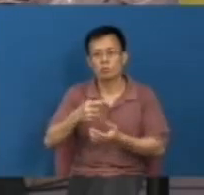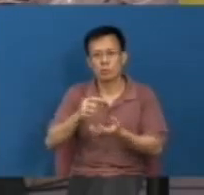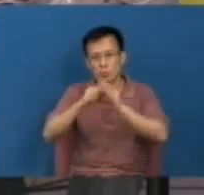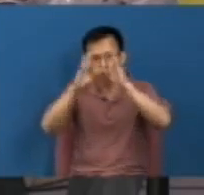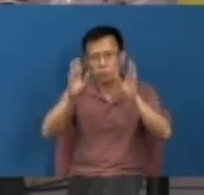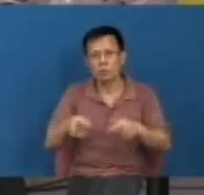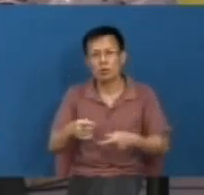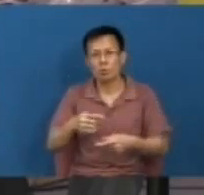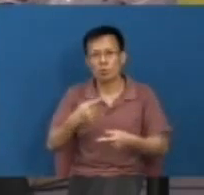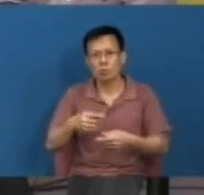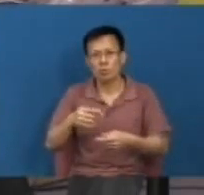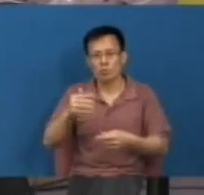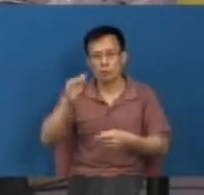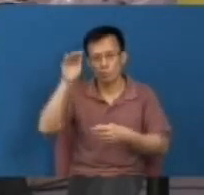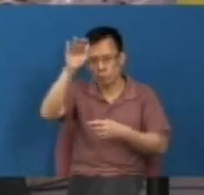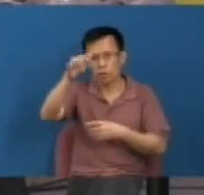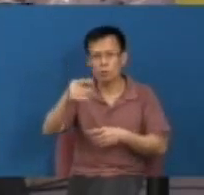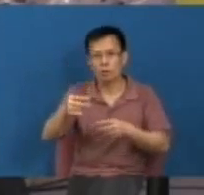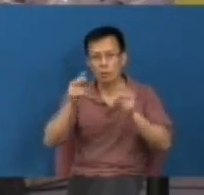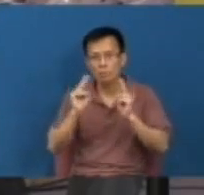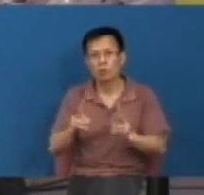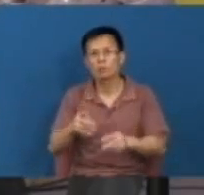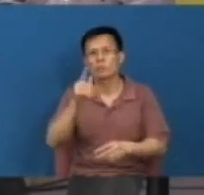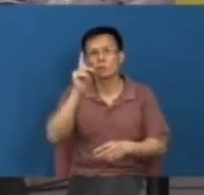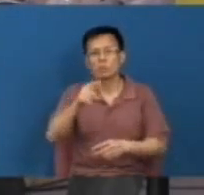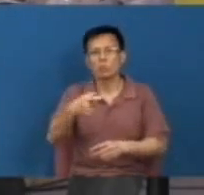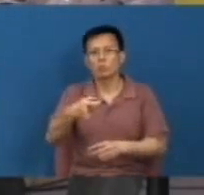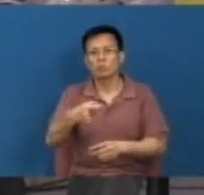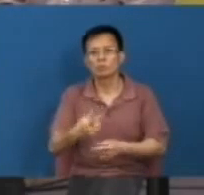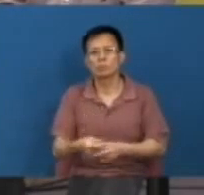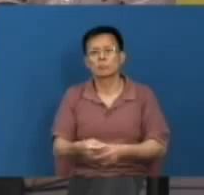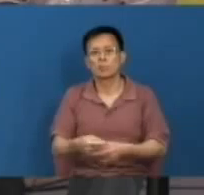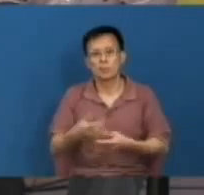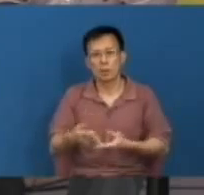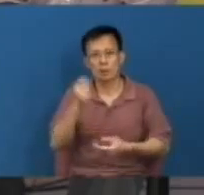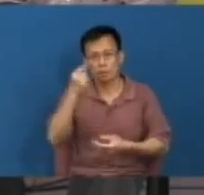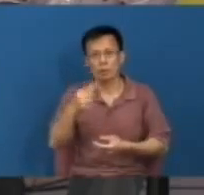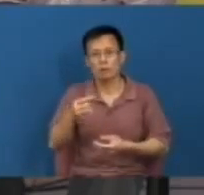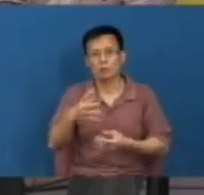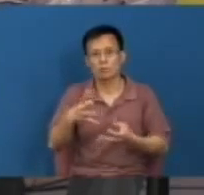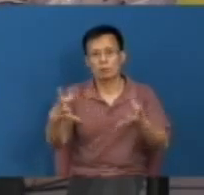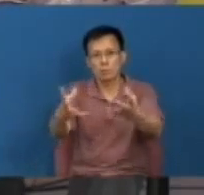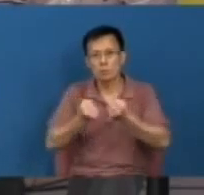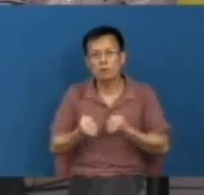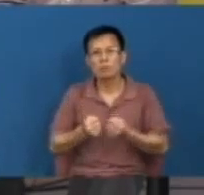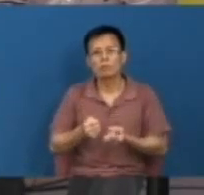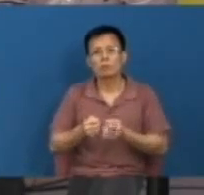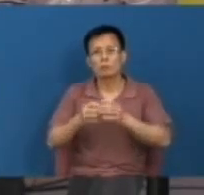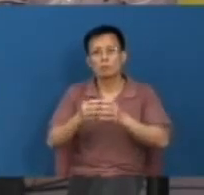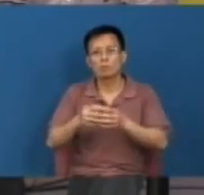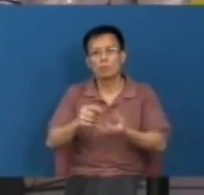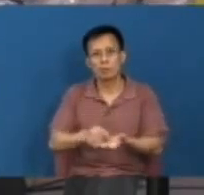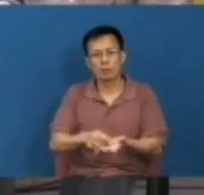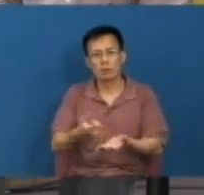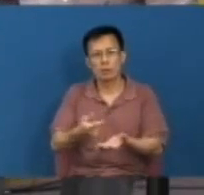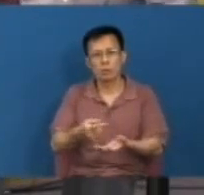仲成200多萬嘅租金，即係100多200萬租金，係啦。咁而家你突然間話嚟收我個地？咁我已經有明顯嘅租